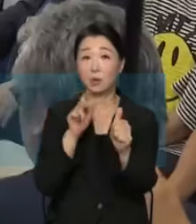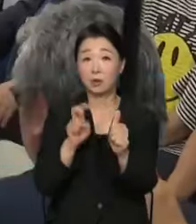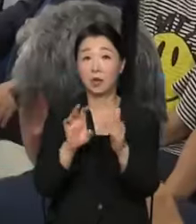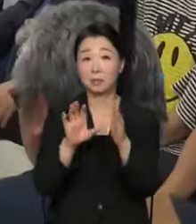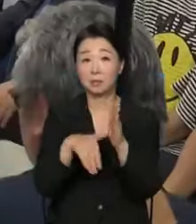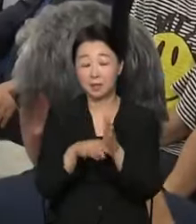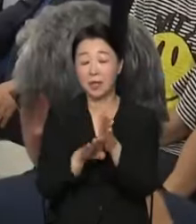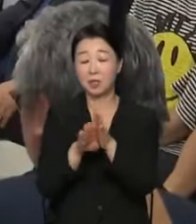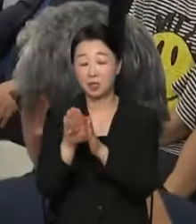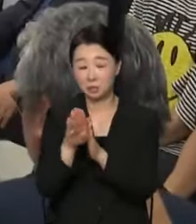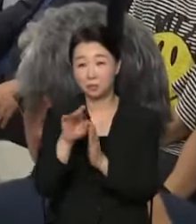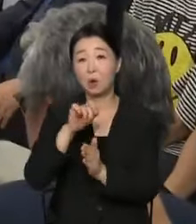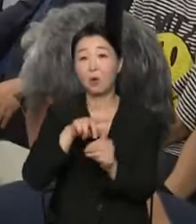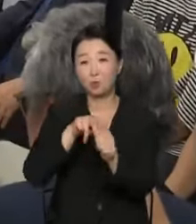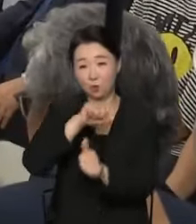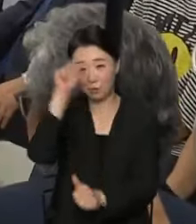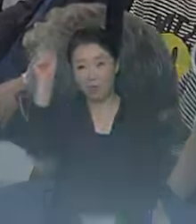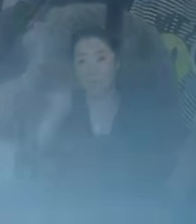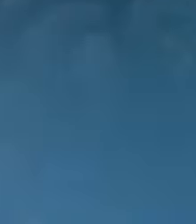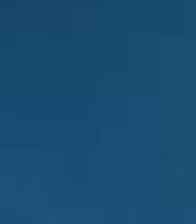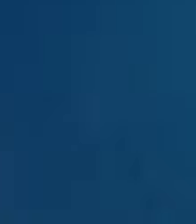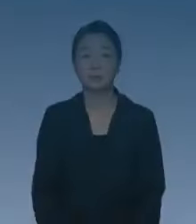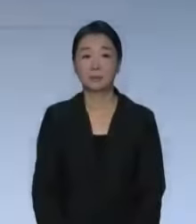진보 진영 후보가 이겼습니다.